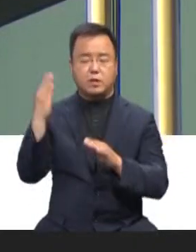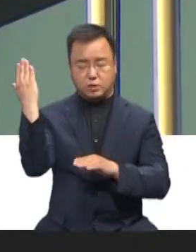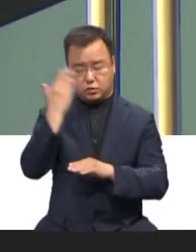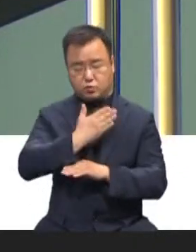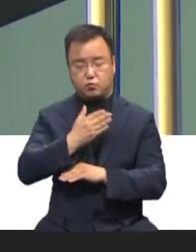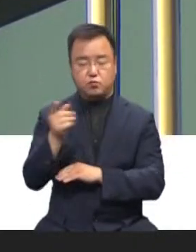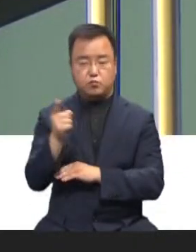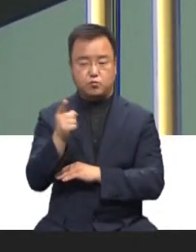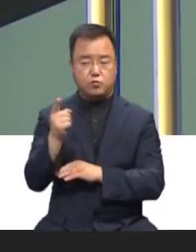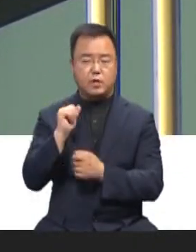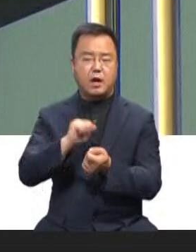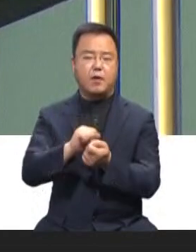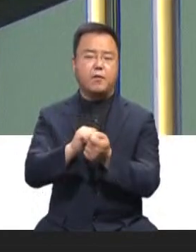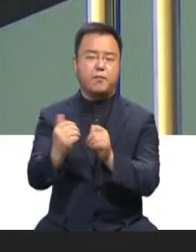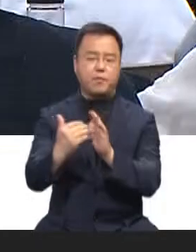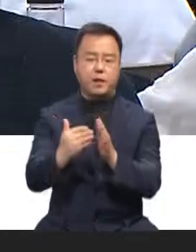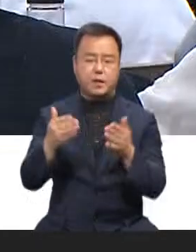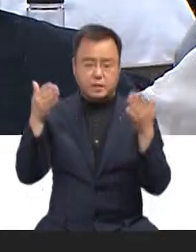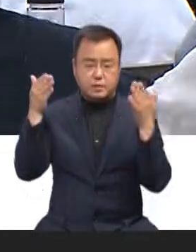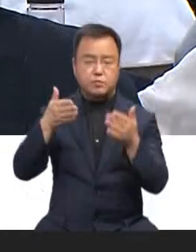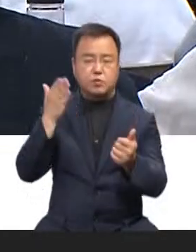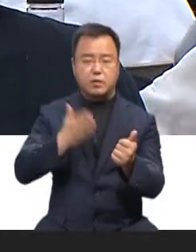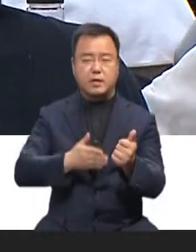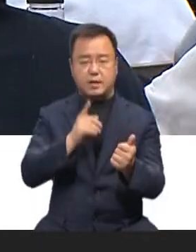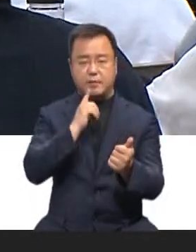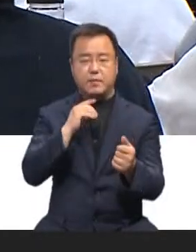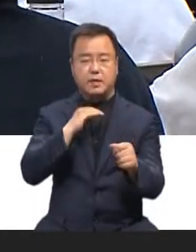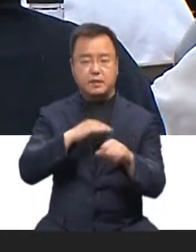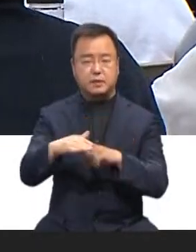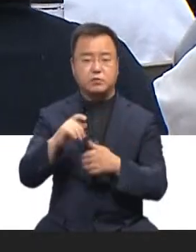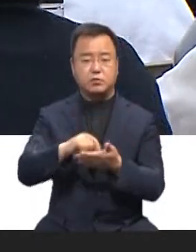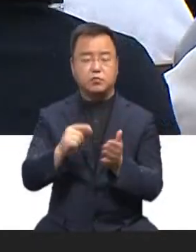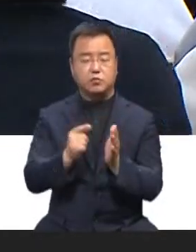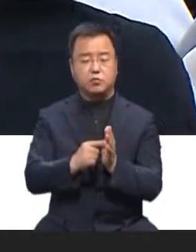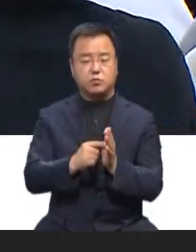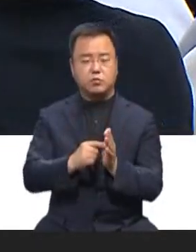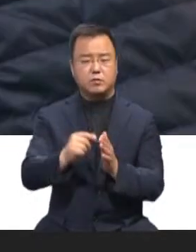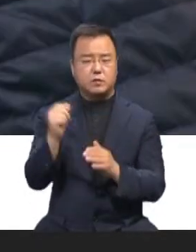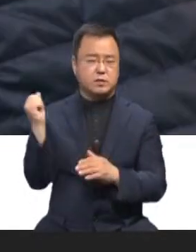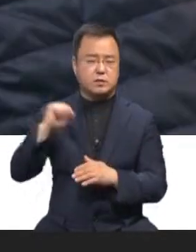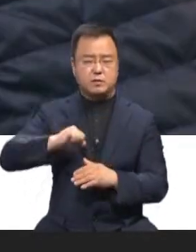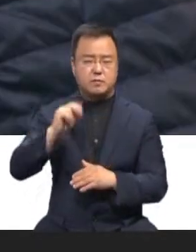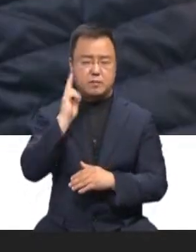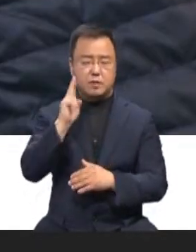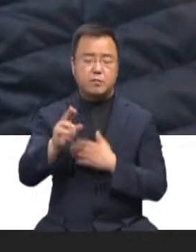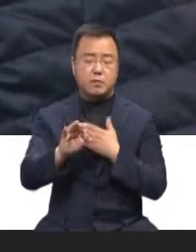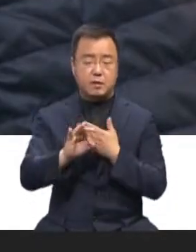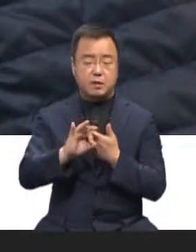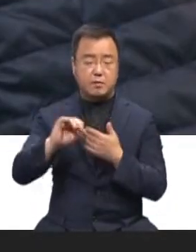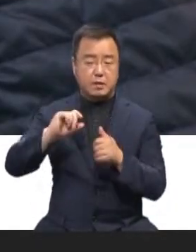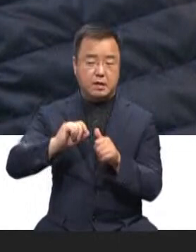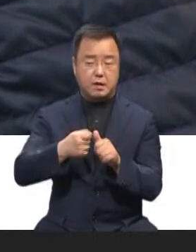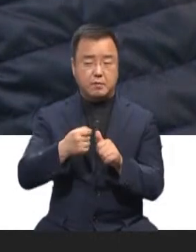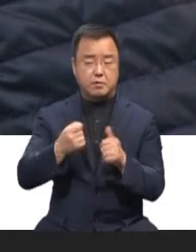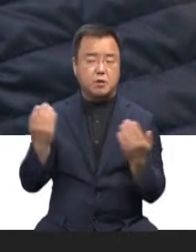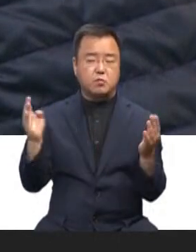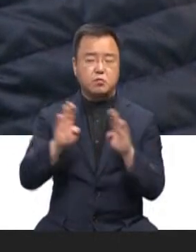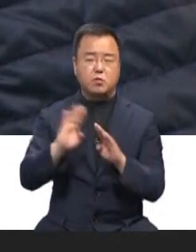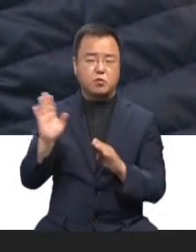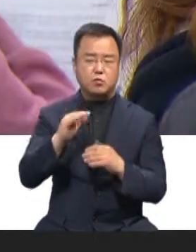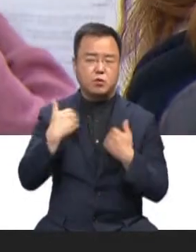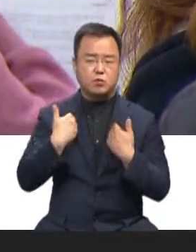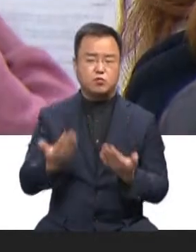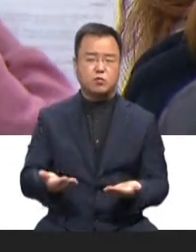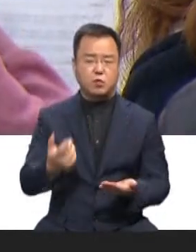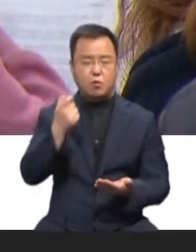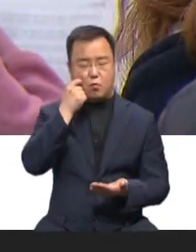집중 하도록 유도하는 정돈 되요 이 위반이 심각해 도 강제 휴먼 에 들어가기가 어렵습니다 이 또 인력에 대한 개